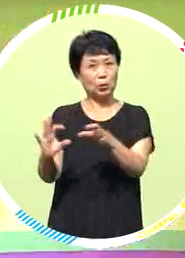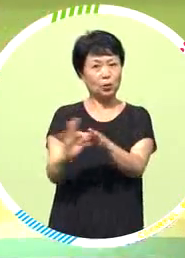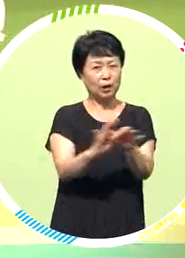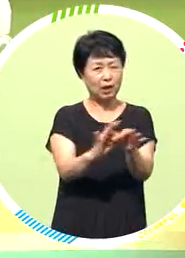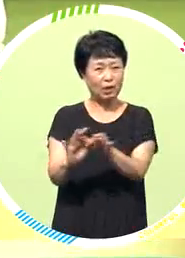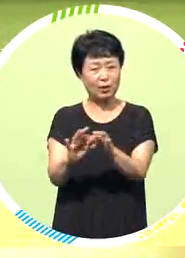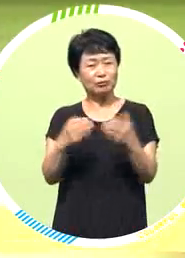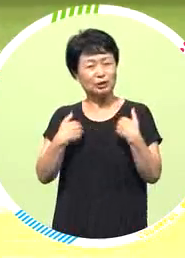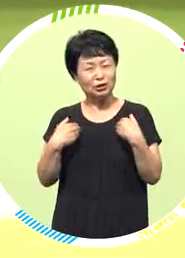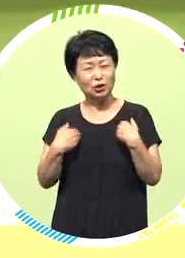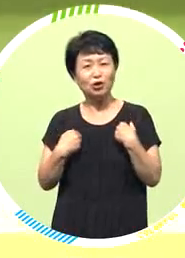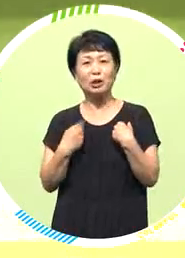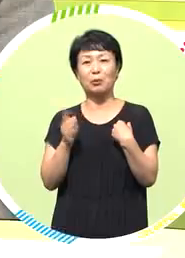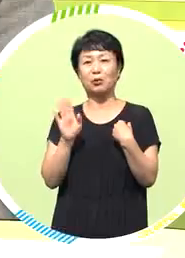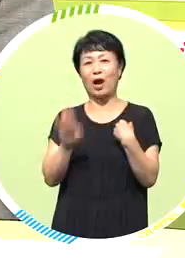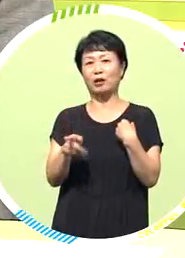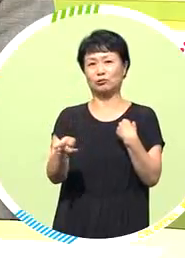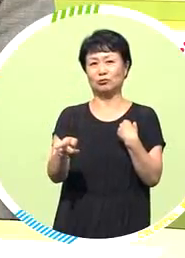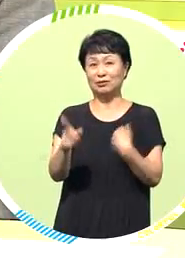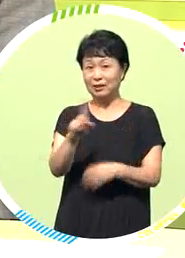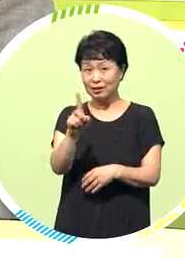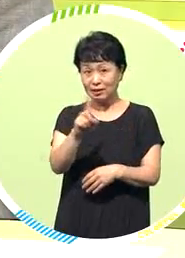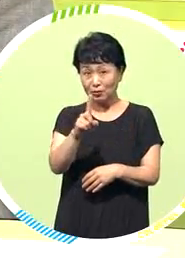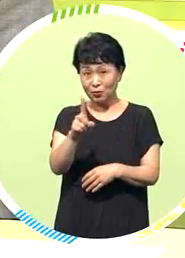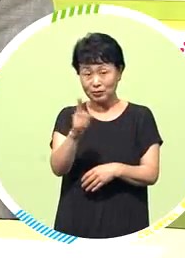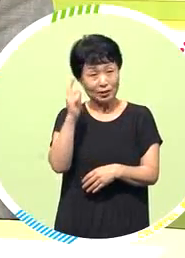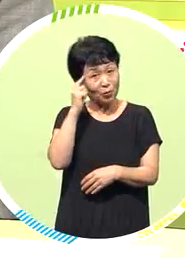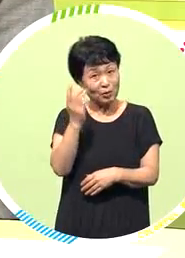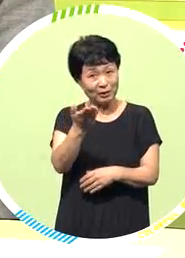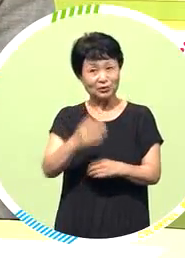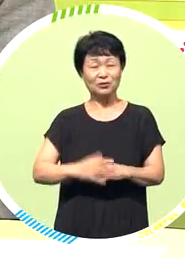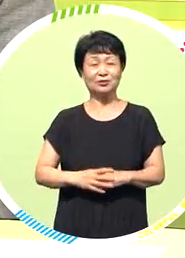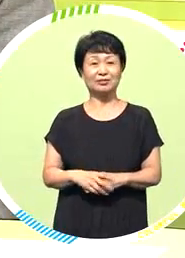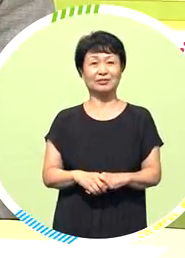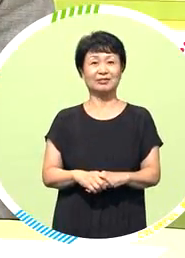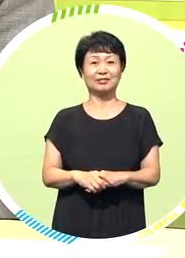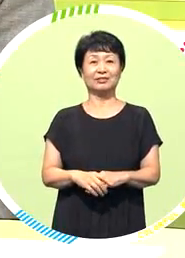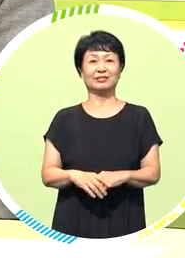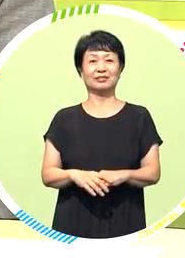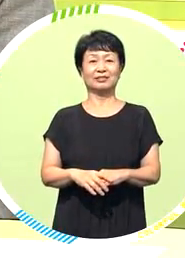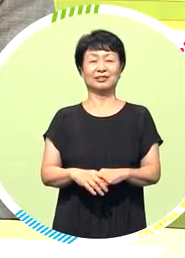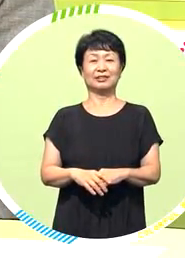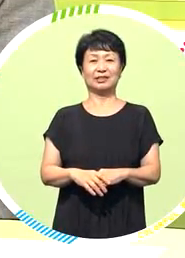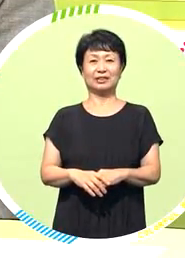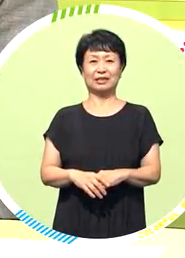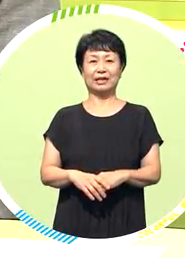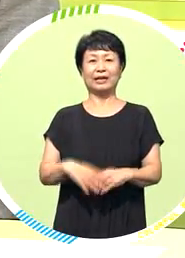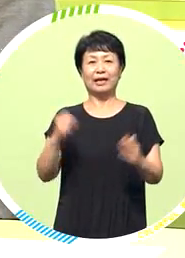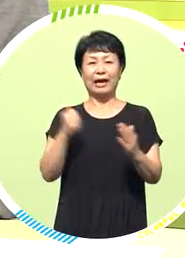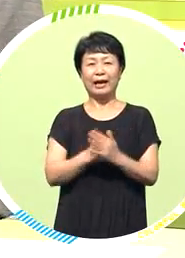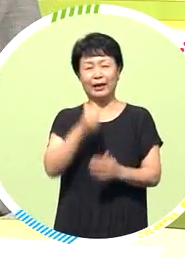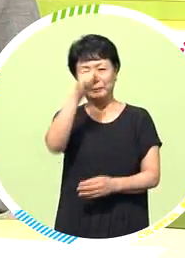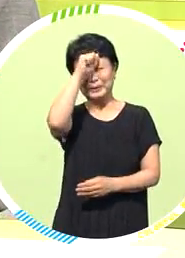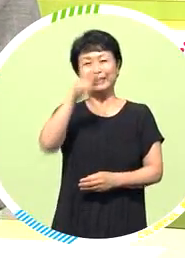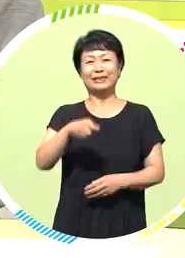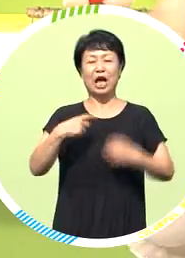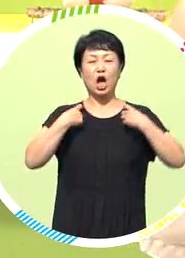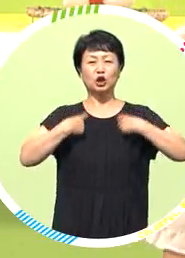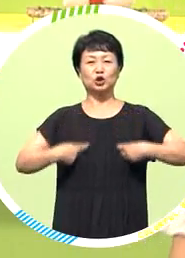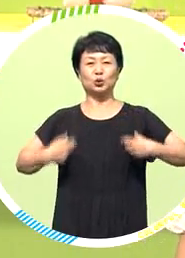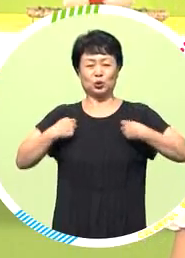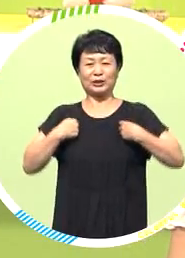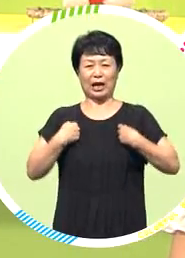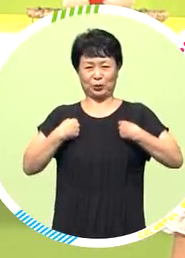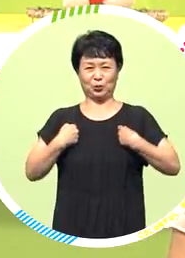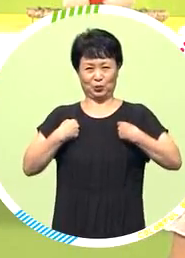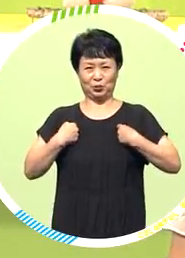？ 欠かせないもの、 うん、 あるもの やっぱり、あ、でも必要でしょ、リュックサック、 リュックサック 絶対必要、